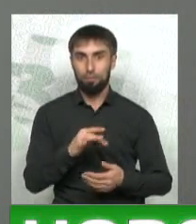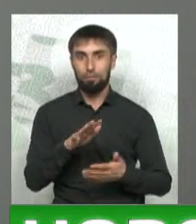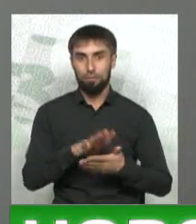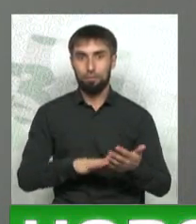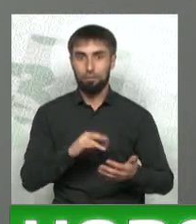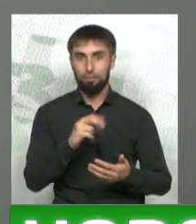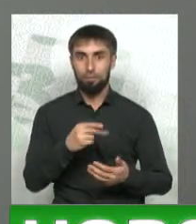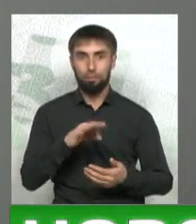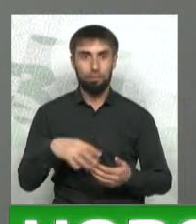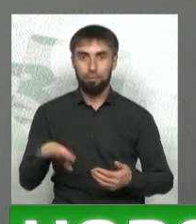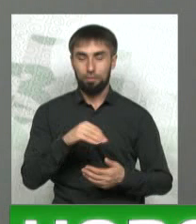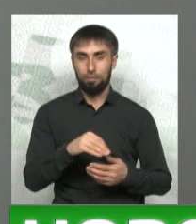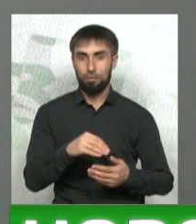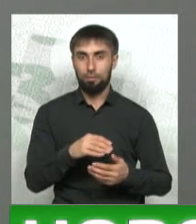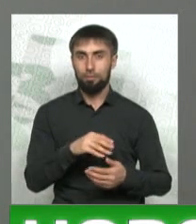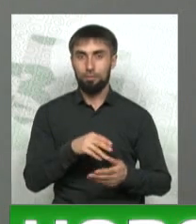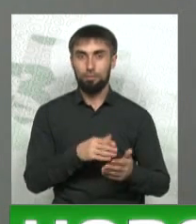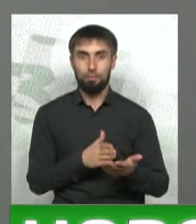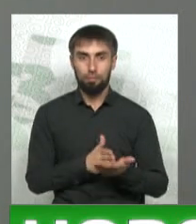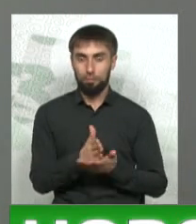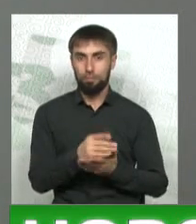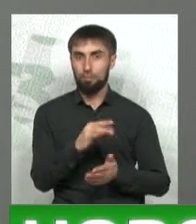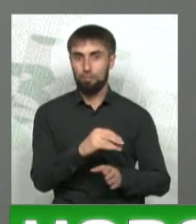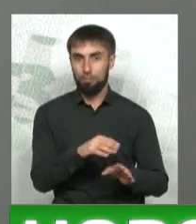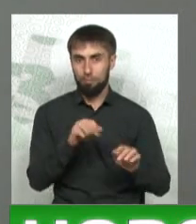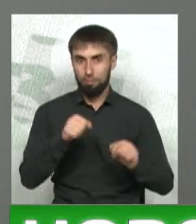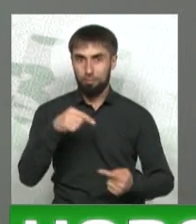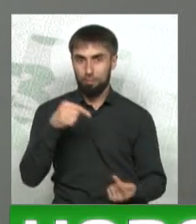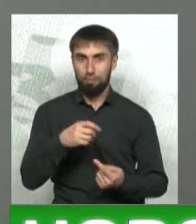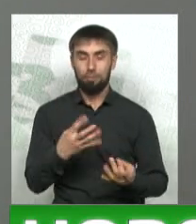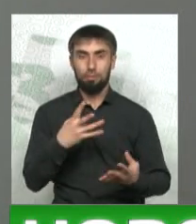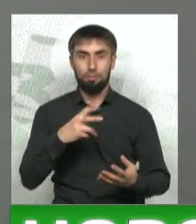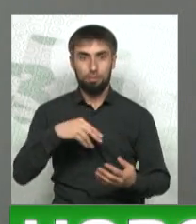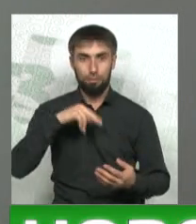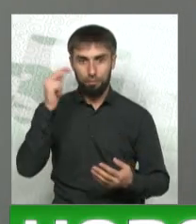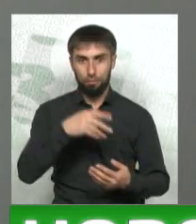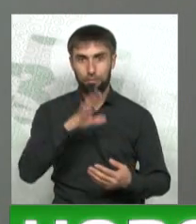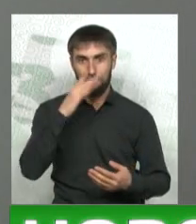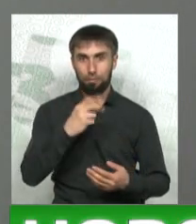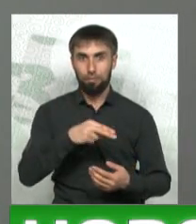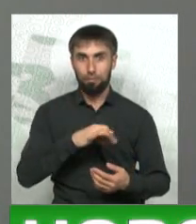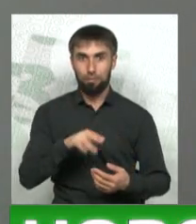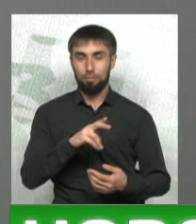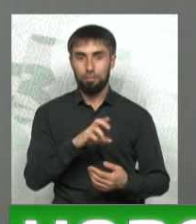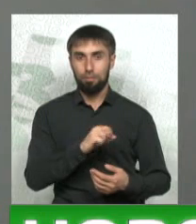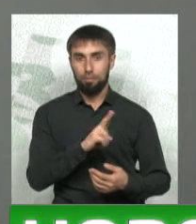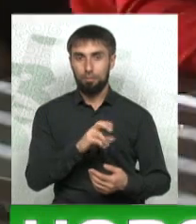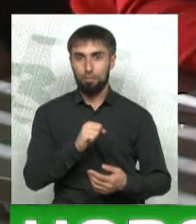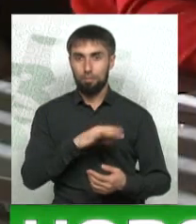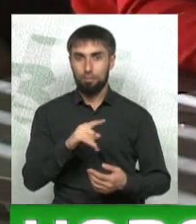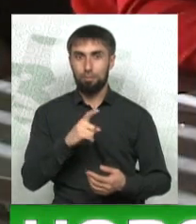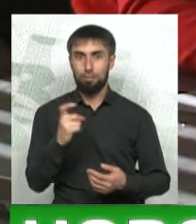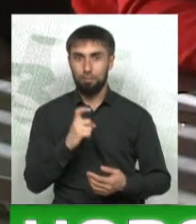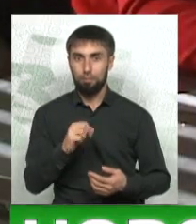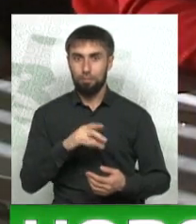она по всем параметрам она подходит. Мы несколько лет изучаем эту воду на предмет бак-анализа,